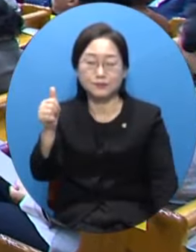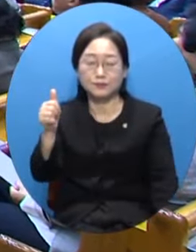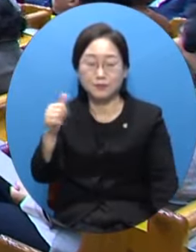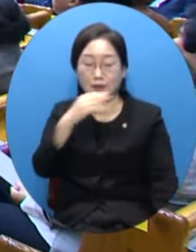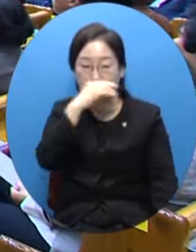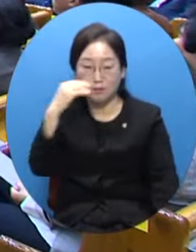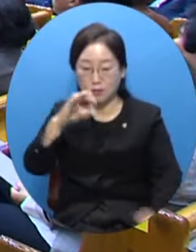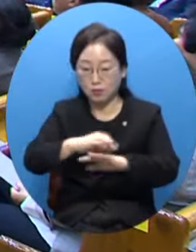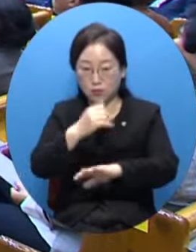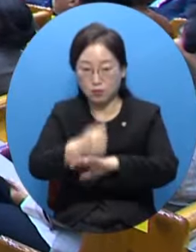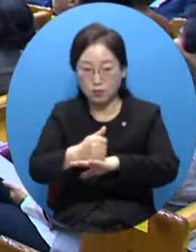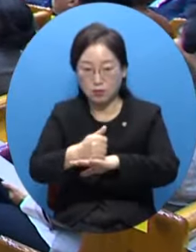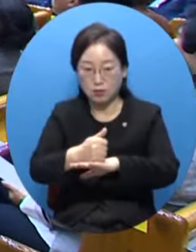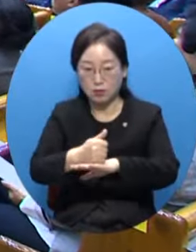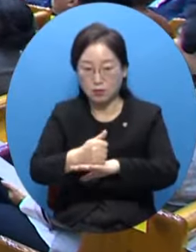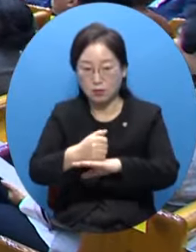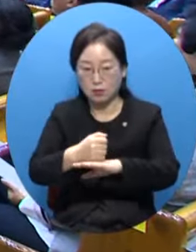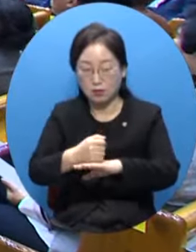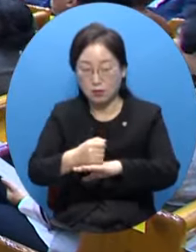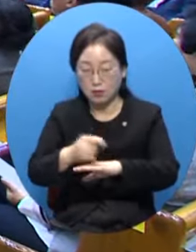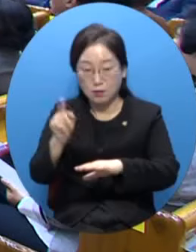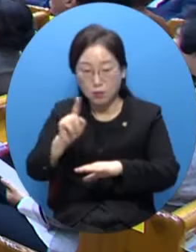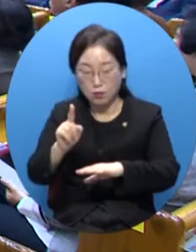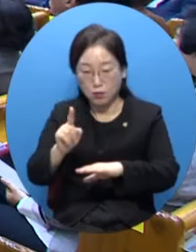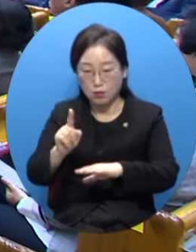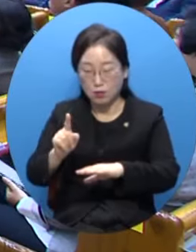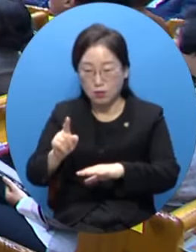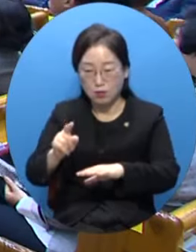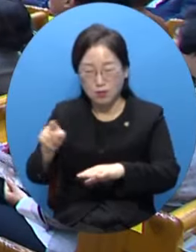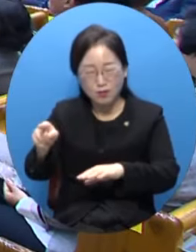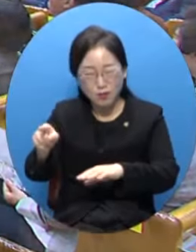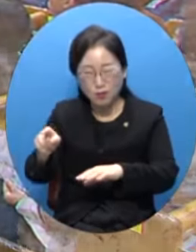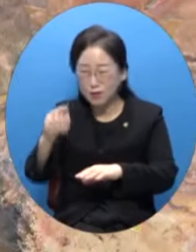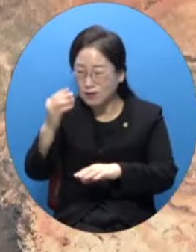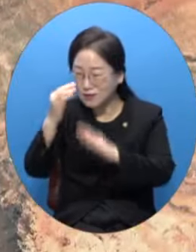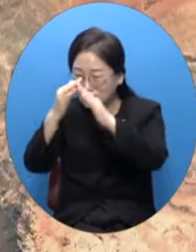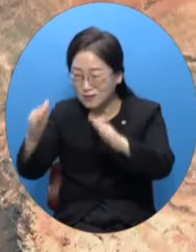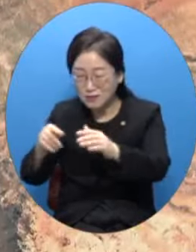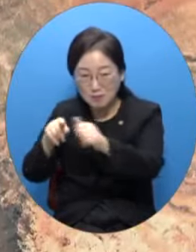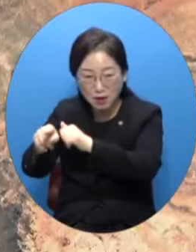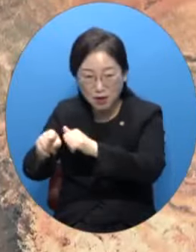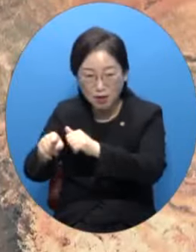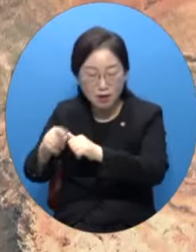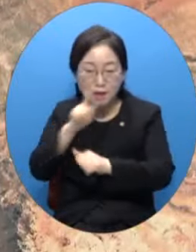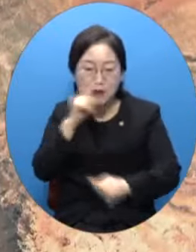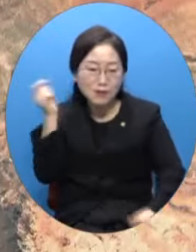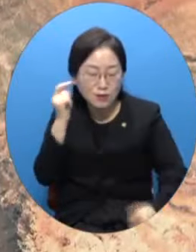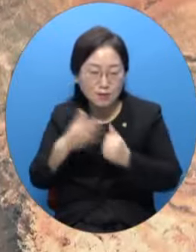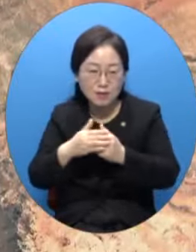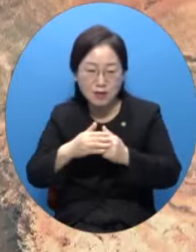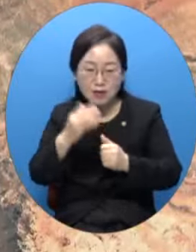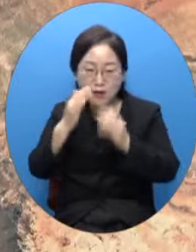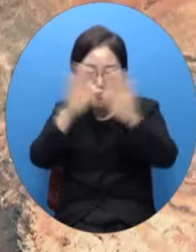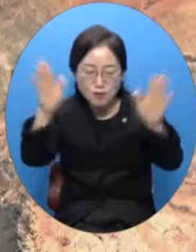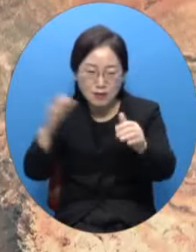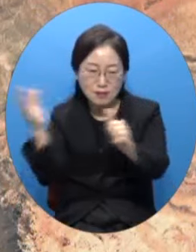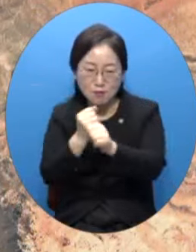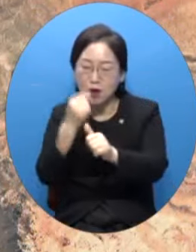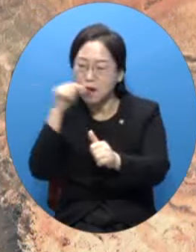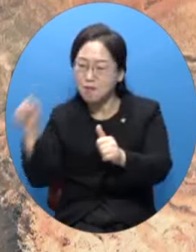바로왕이 자기를 잡으려고 군사를 풀자 멀리 미디안 광야까지 도망을 갔습니다.